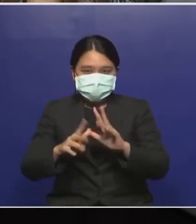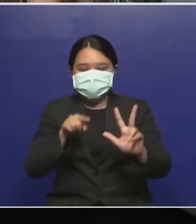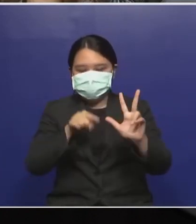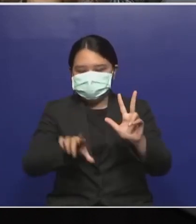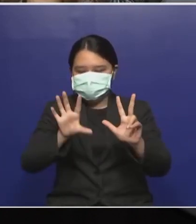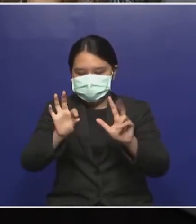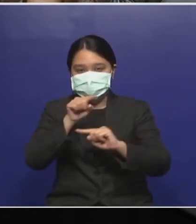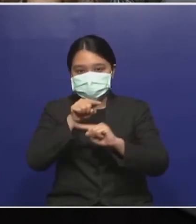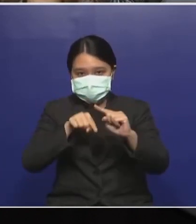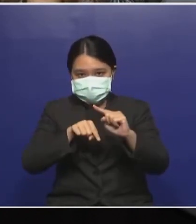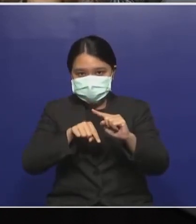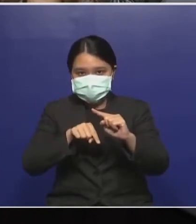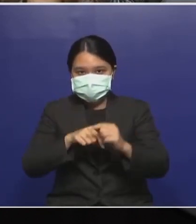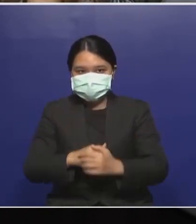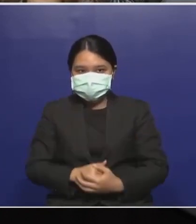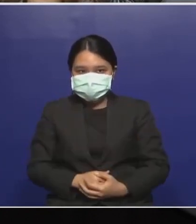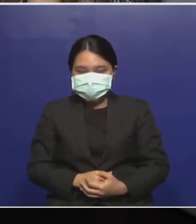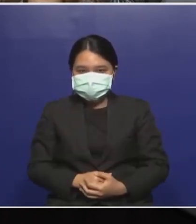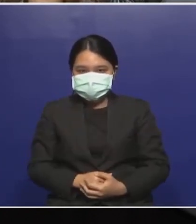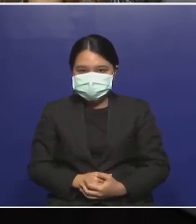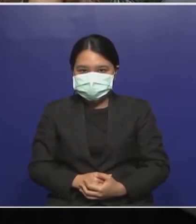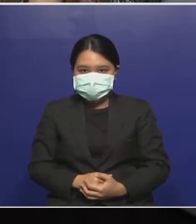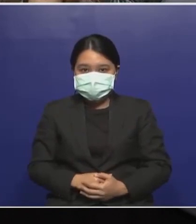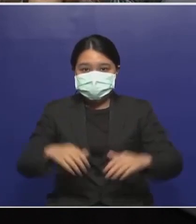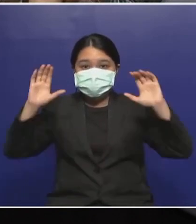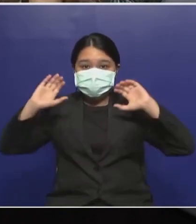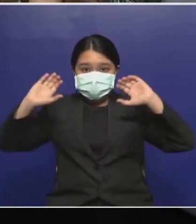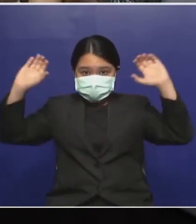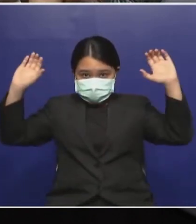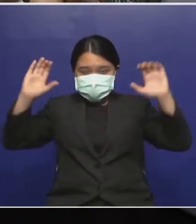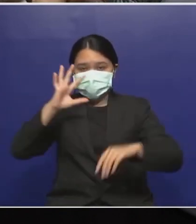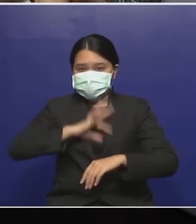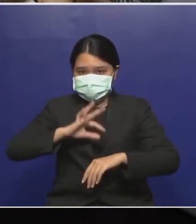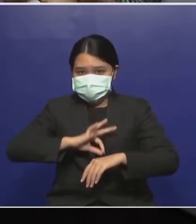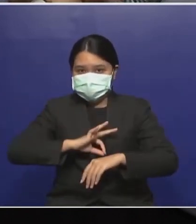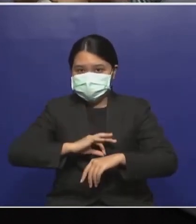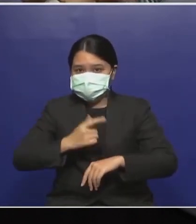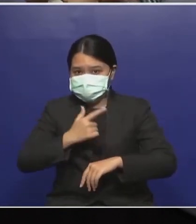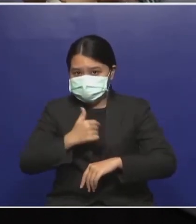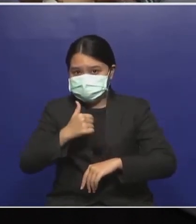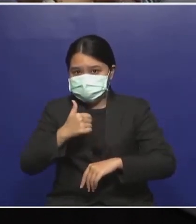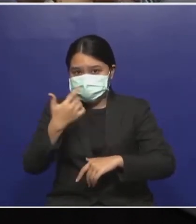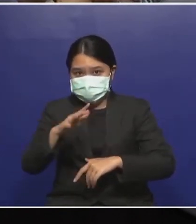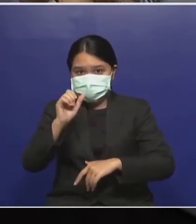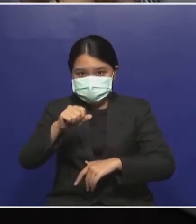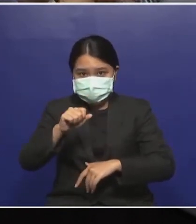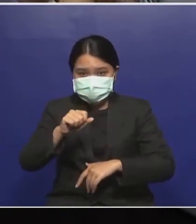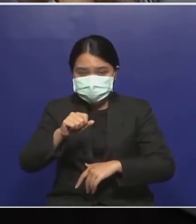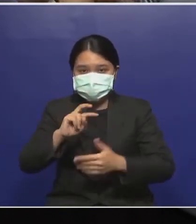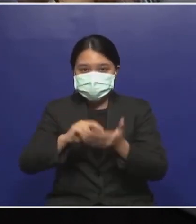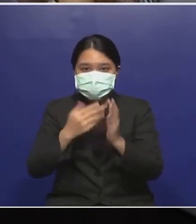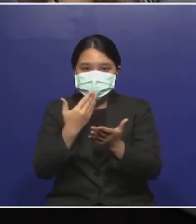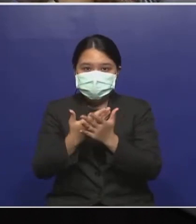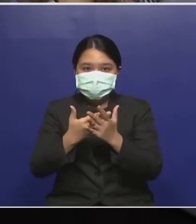3.9%รัฐบาลพอใจกบปญหาส่งวรอมไยแล้วผมเรีกไดเลยว่างบ